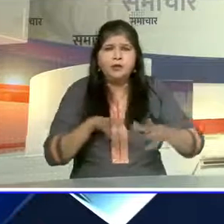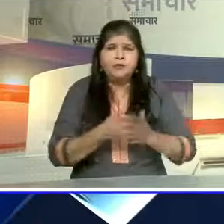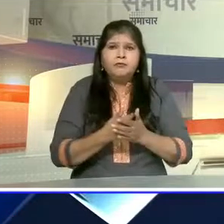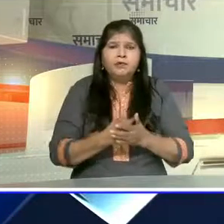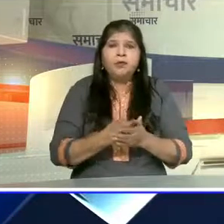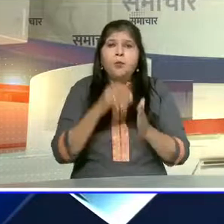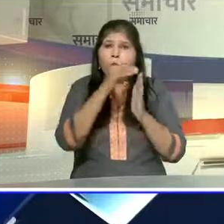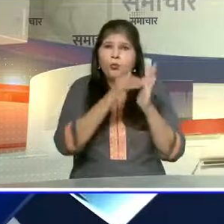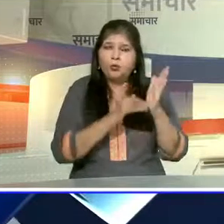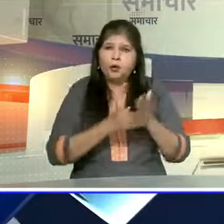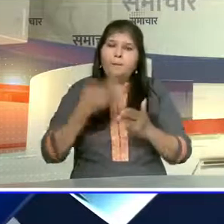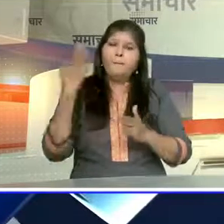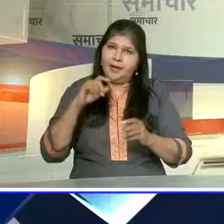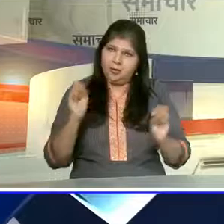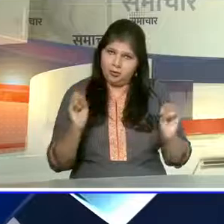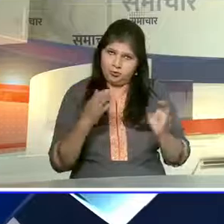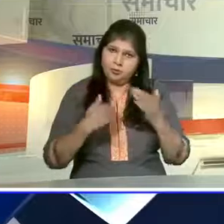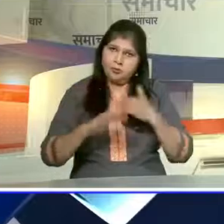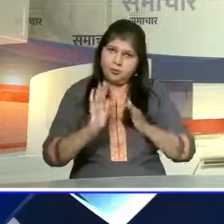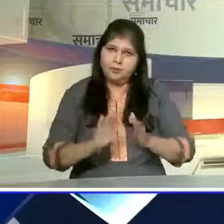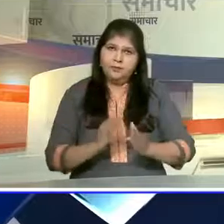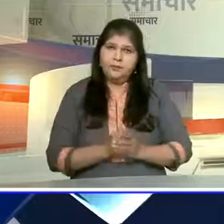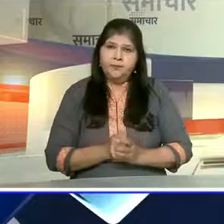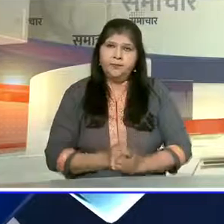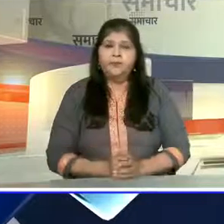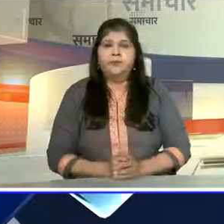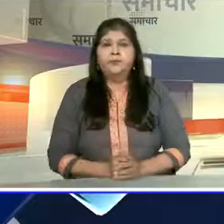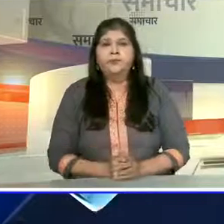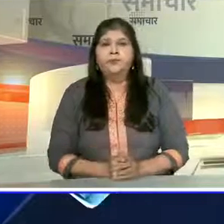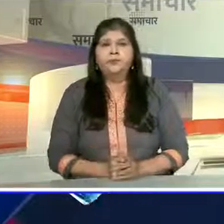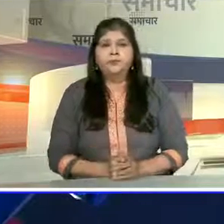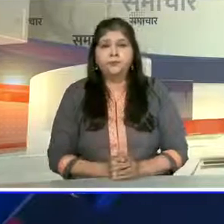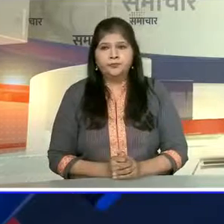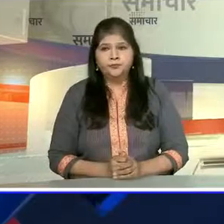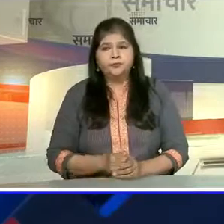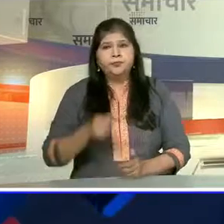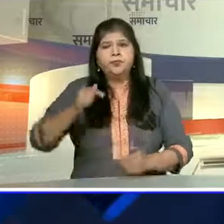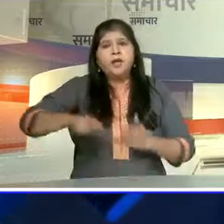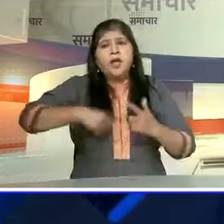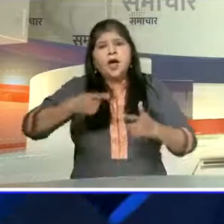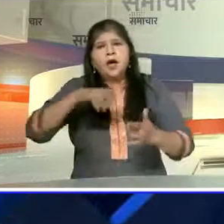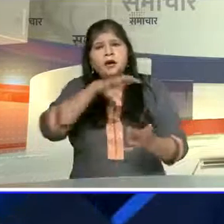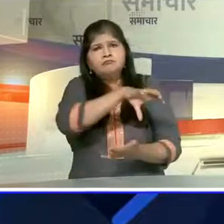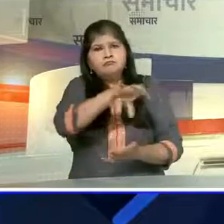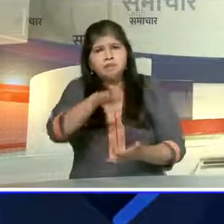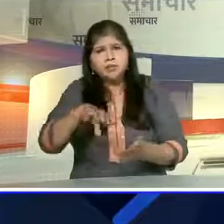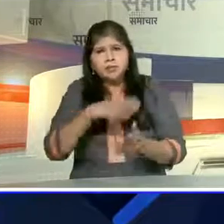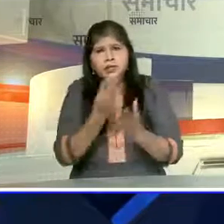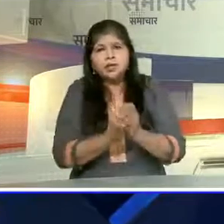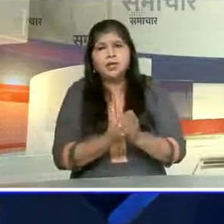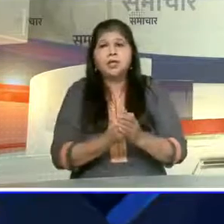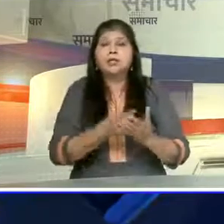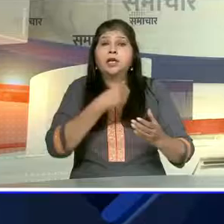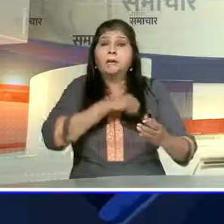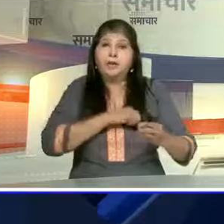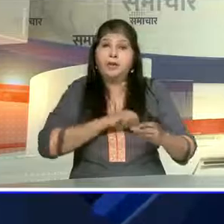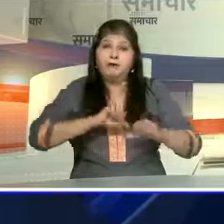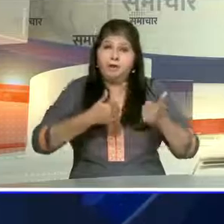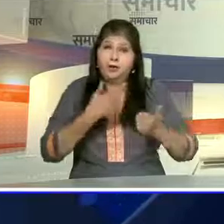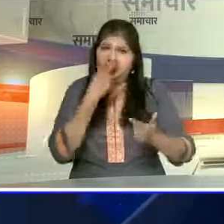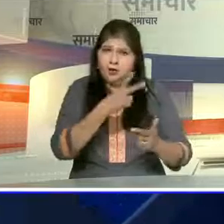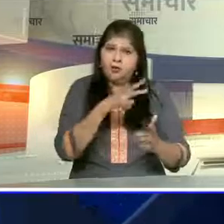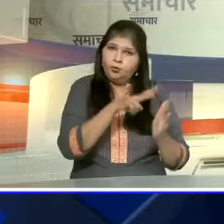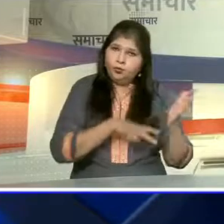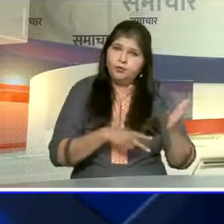योजनाओं को पहले भी लागू किया गया और हर क्षेत्र में इसका लाभ देखने को मिला